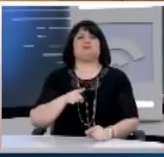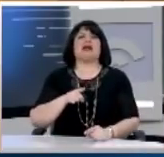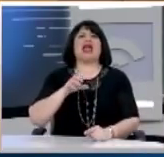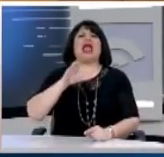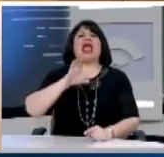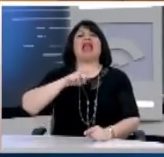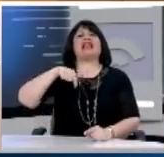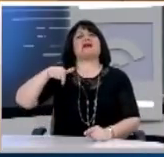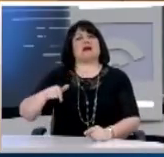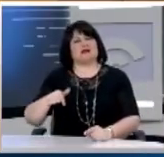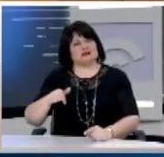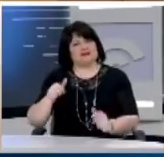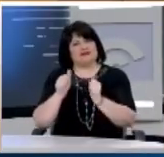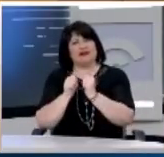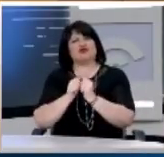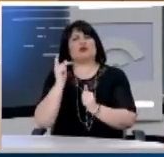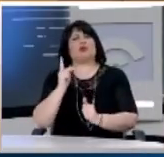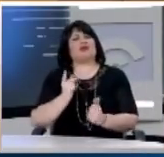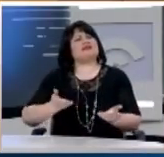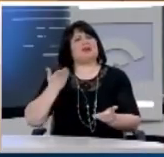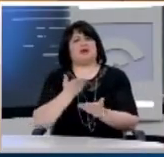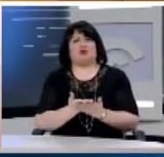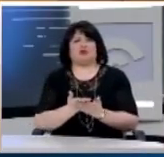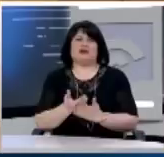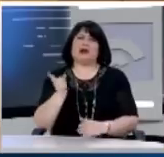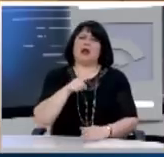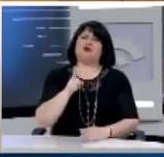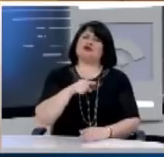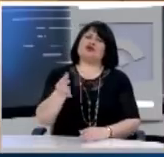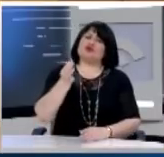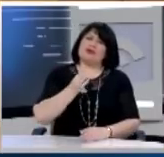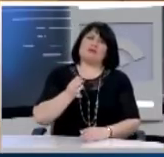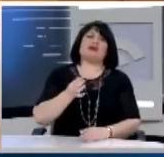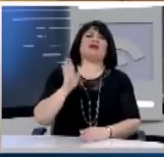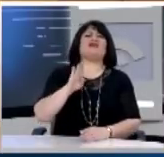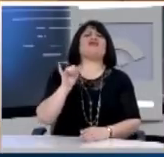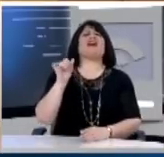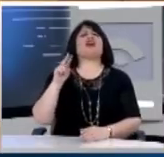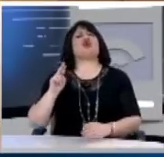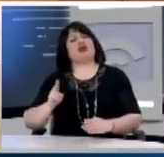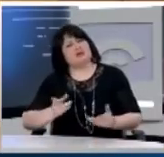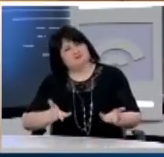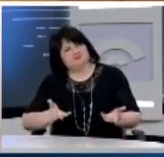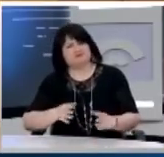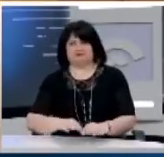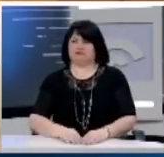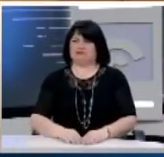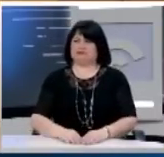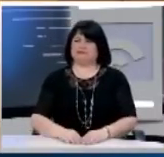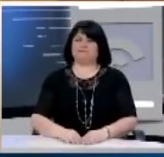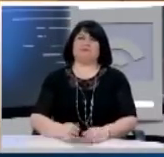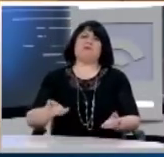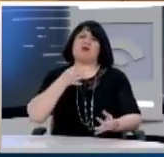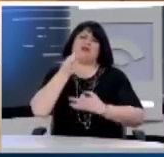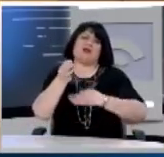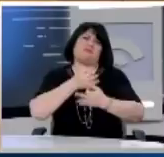φίλος του Καποδίστρια. Άλλος ή άλλοι τον Λόρδο Βίρονα. Έρχοντας λίγο πιο